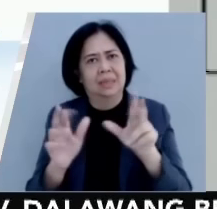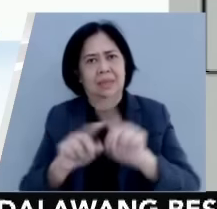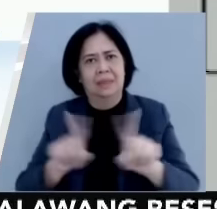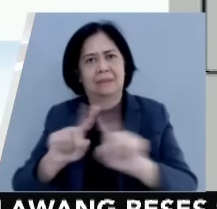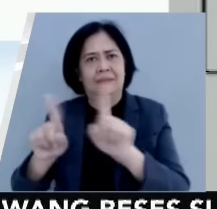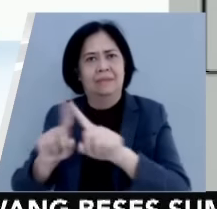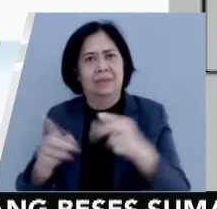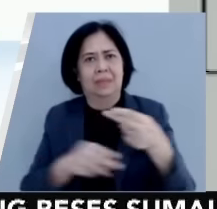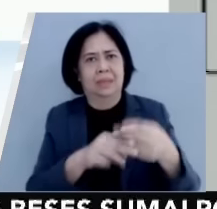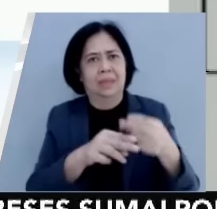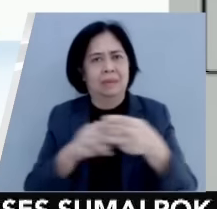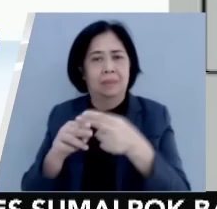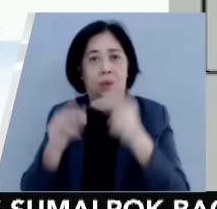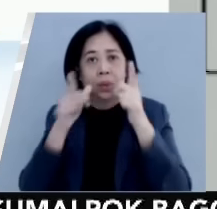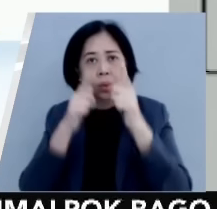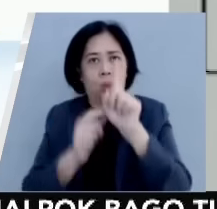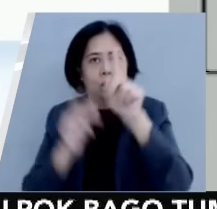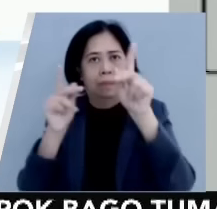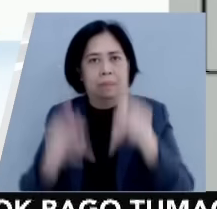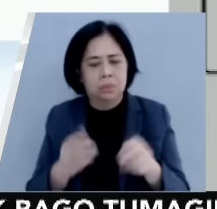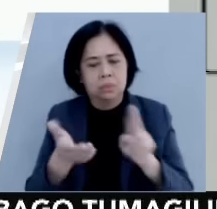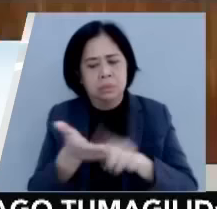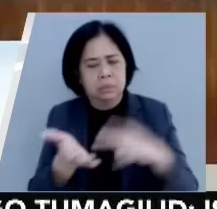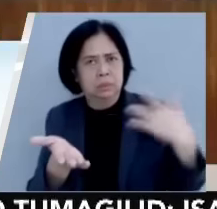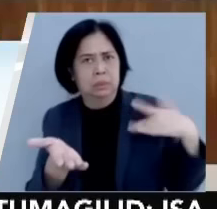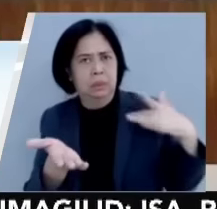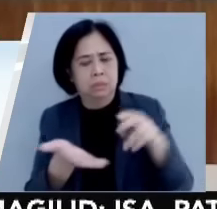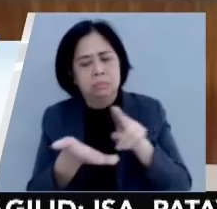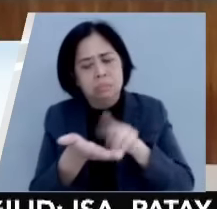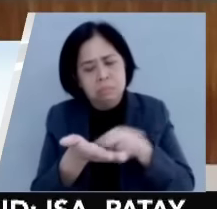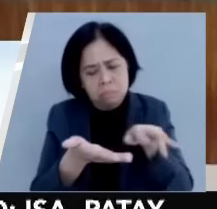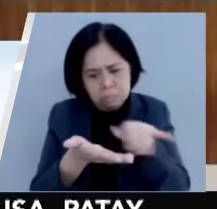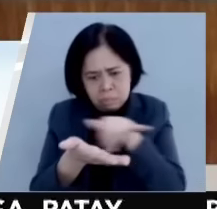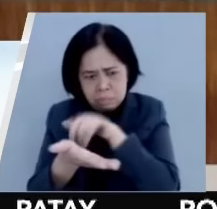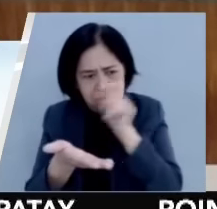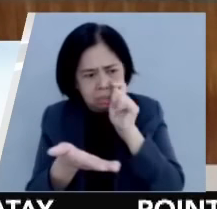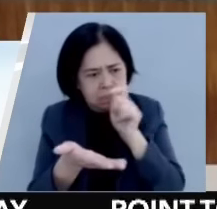pero tila raw iisang tao lang ang sumulat at pumirma. Kasi